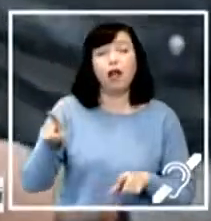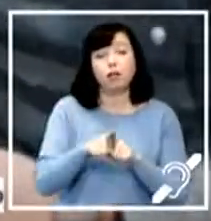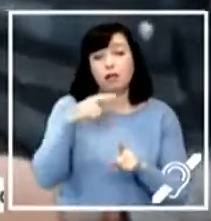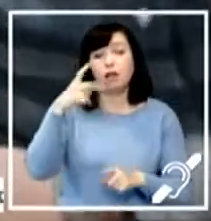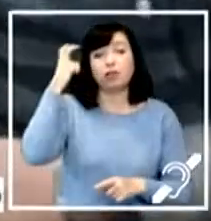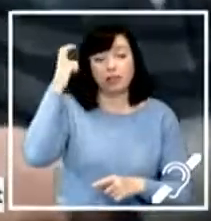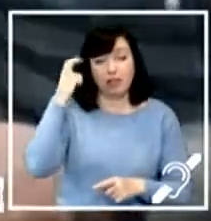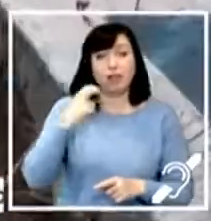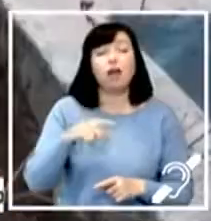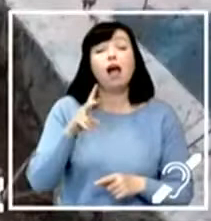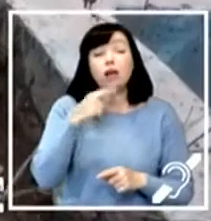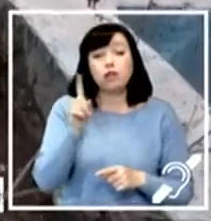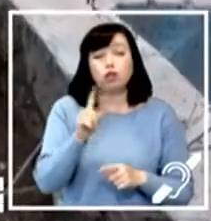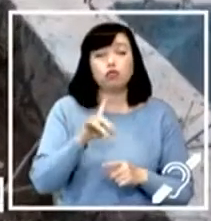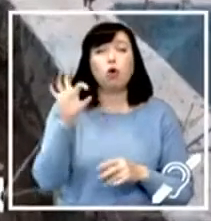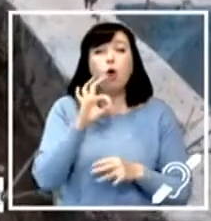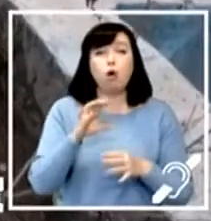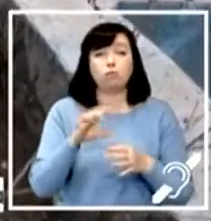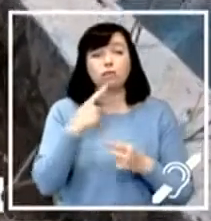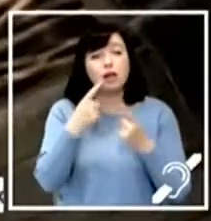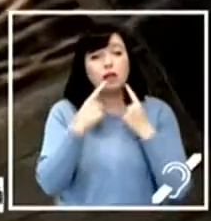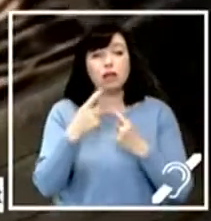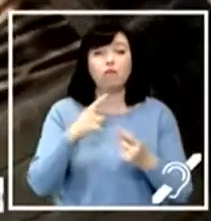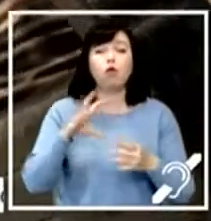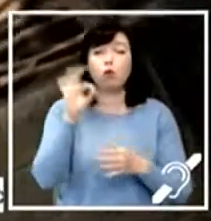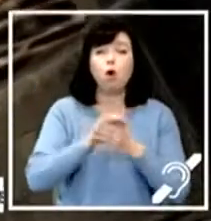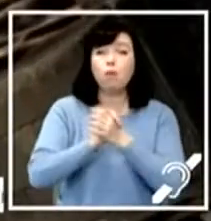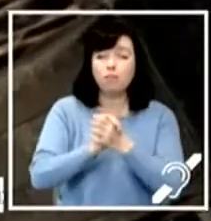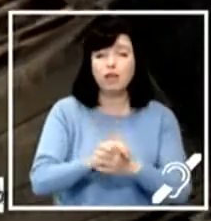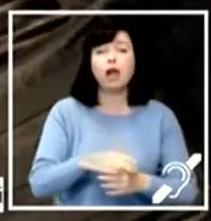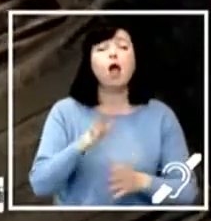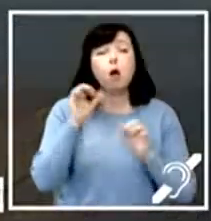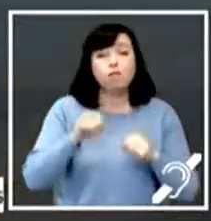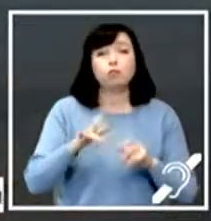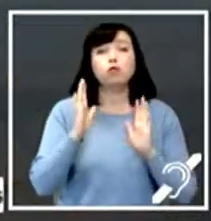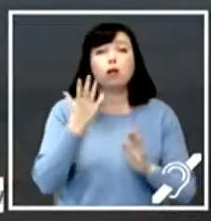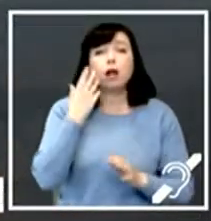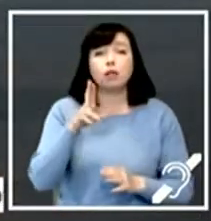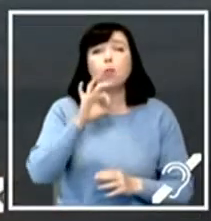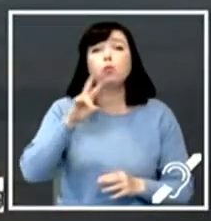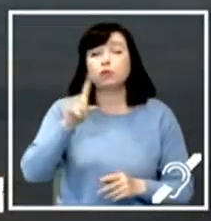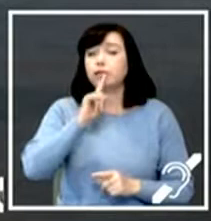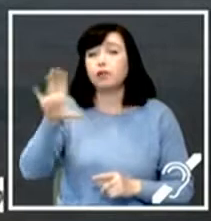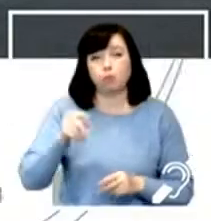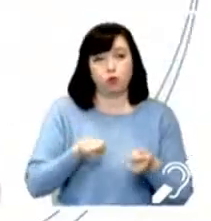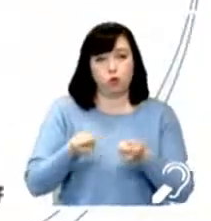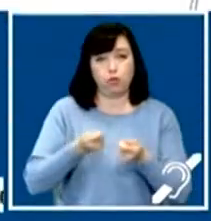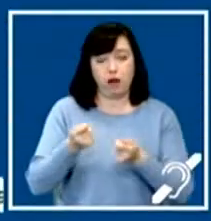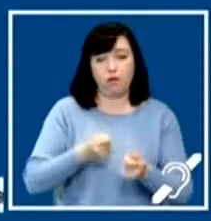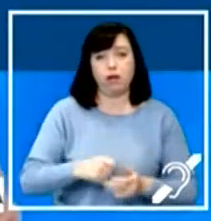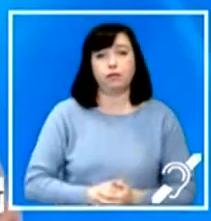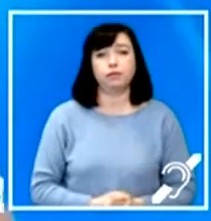care subliniază că discuțiile de pace pot avea loc doar atunci când Vladimir Putin nu va mai fi la putere.